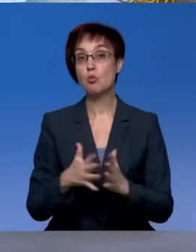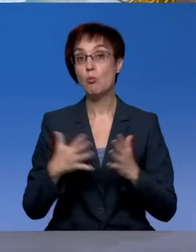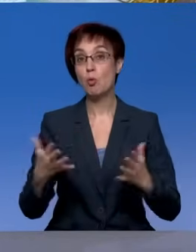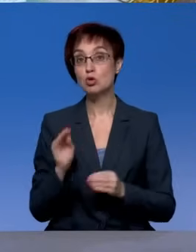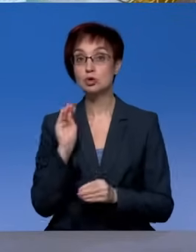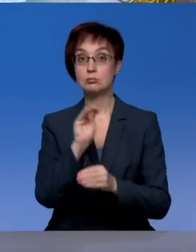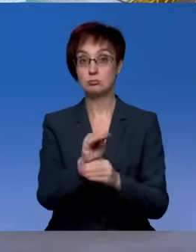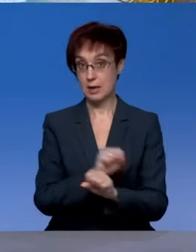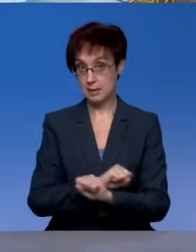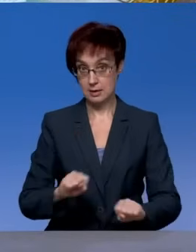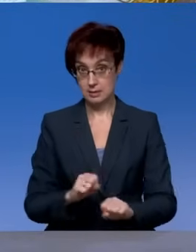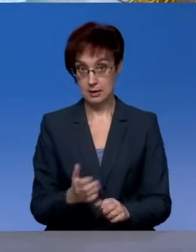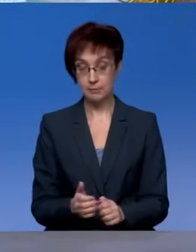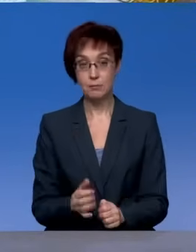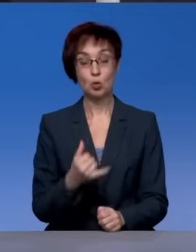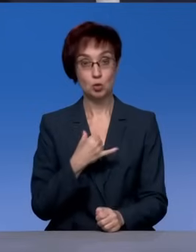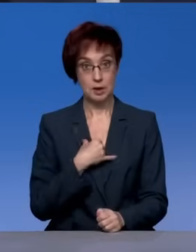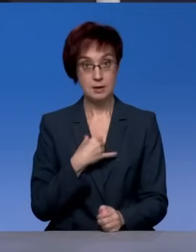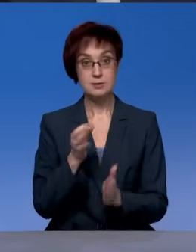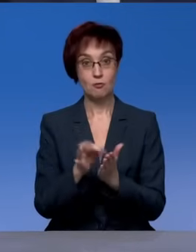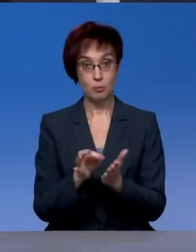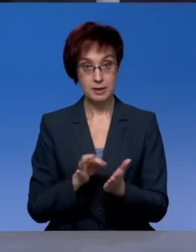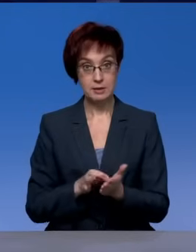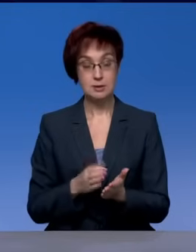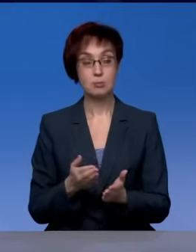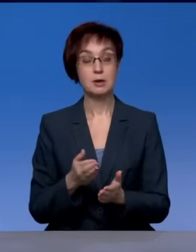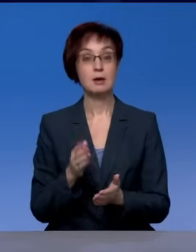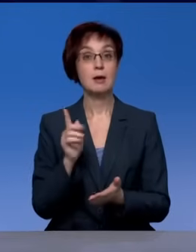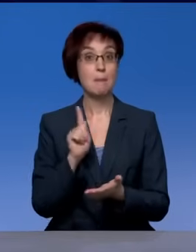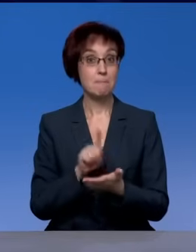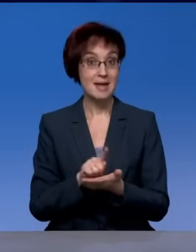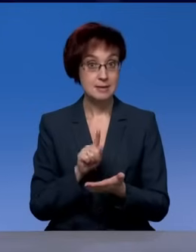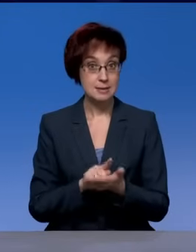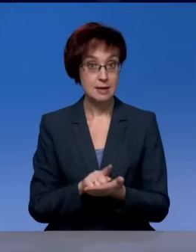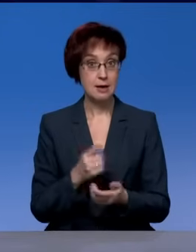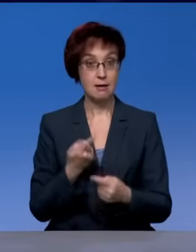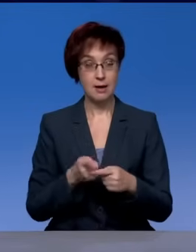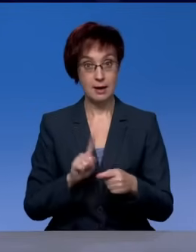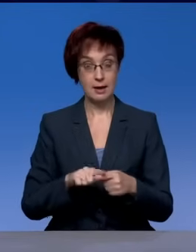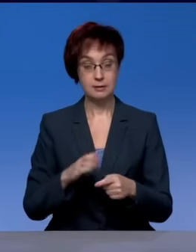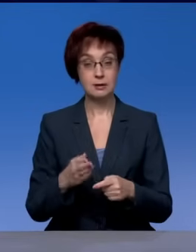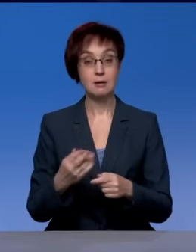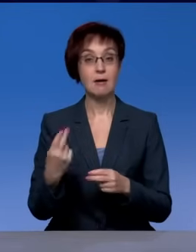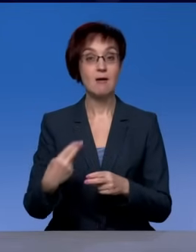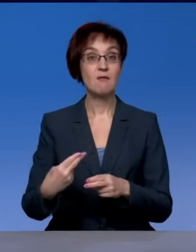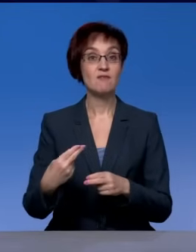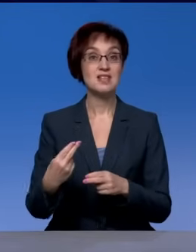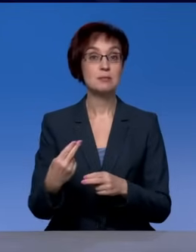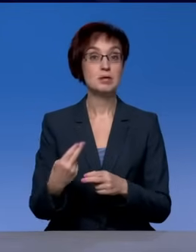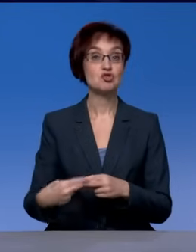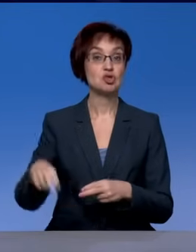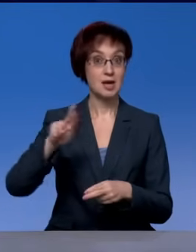Смотрите, у нас, в принципе, физически пенсия – это все-таки возмещение утерянного заработка. А утерянный